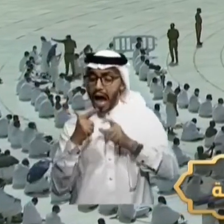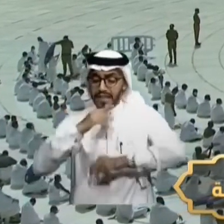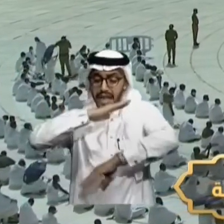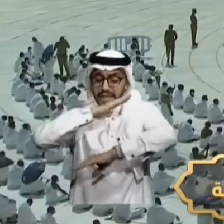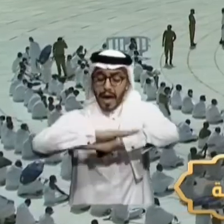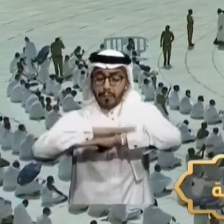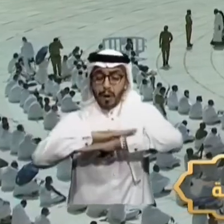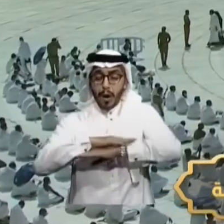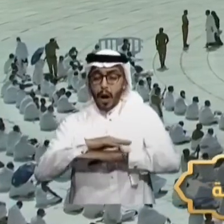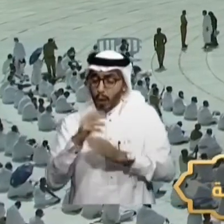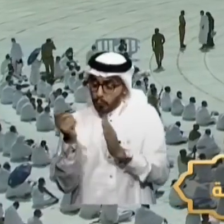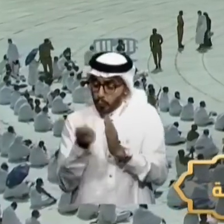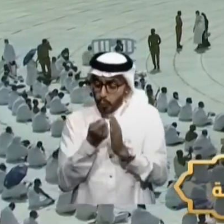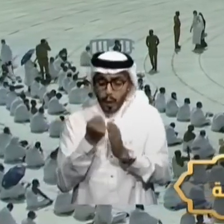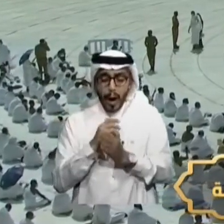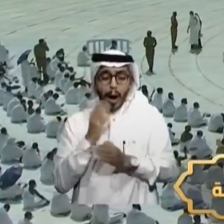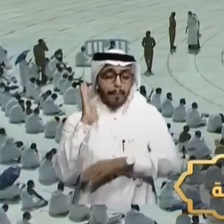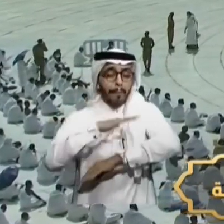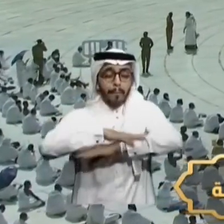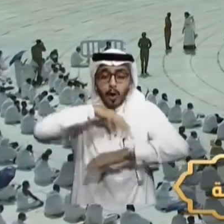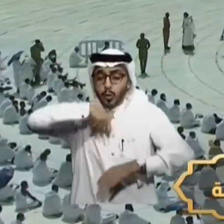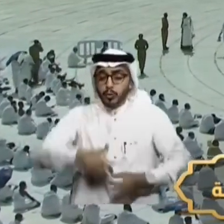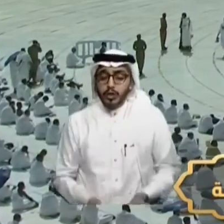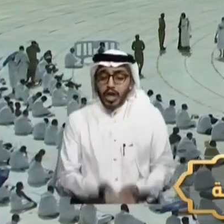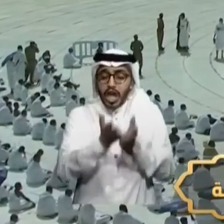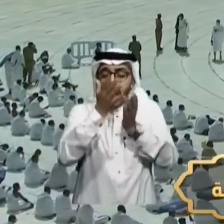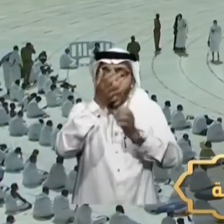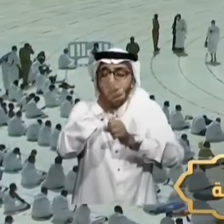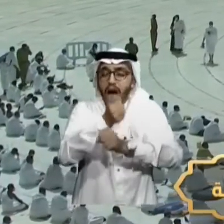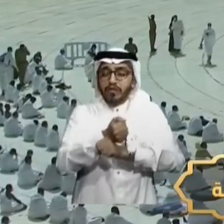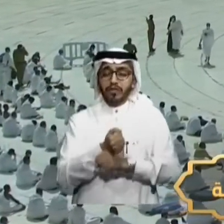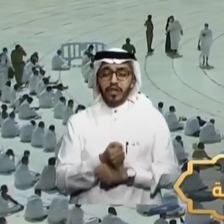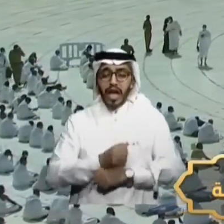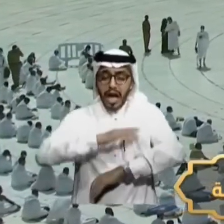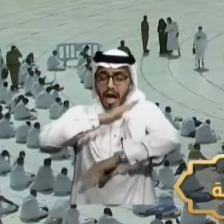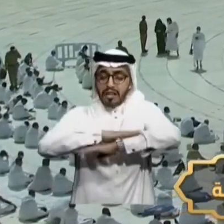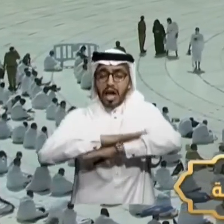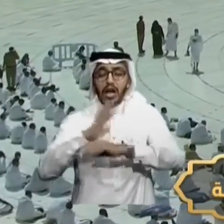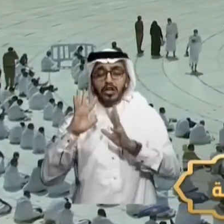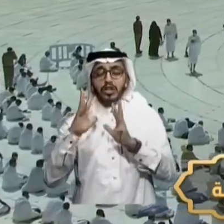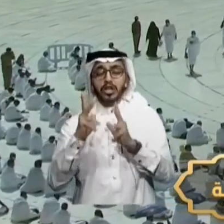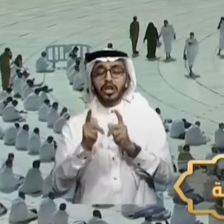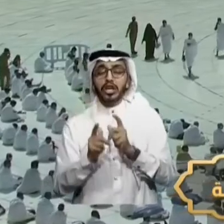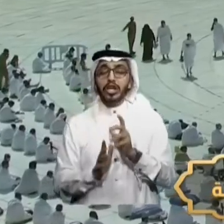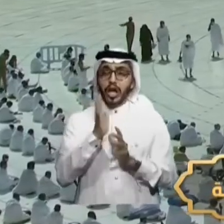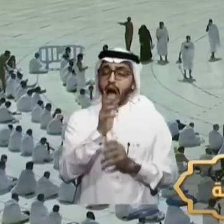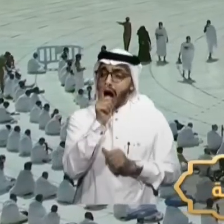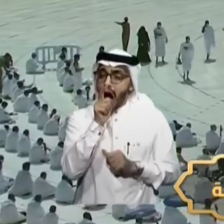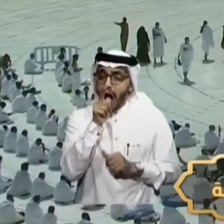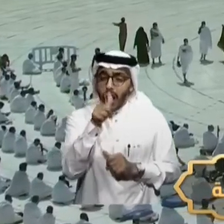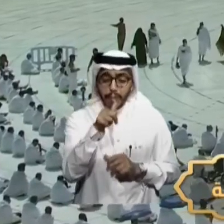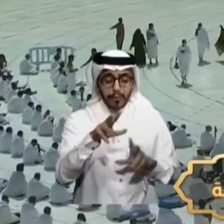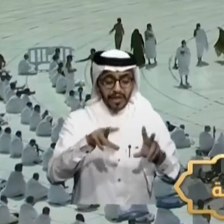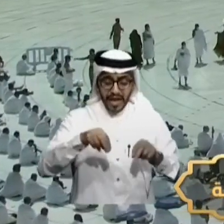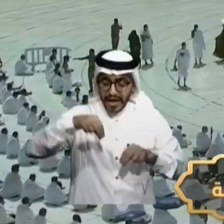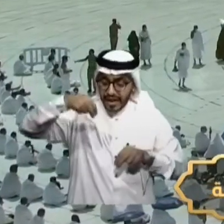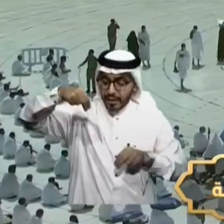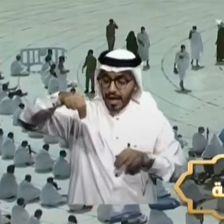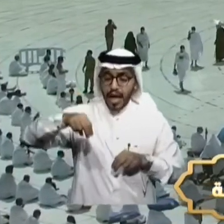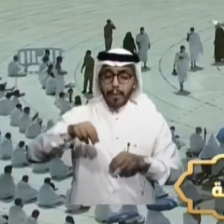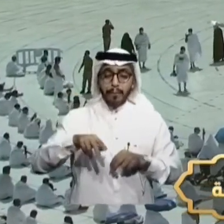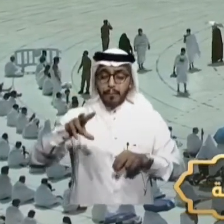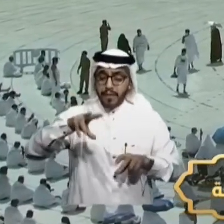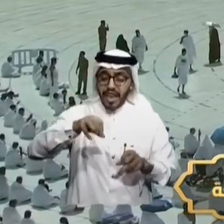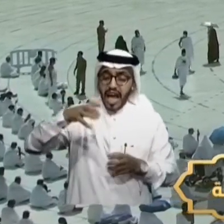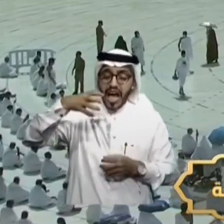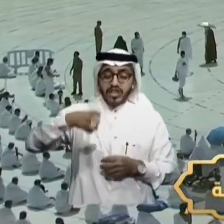محمد خفِّض عليك ففضله لا يُحصر، إن قلت مثل الرمل أو مثل